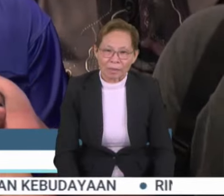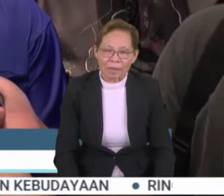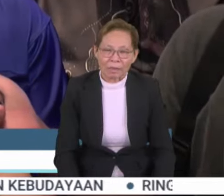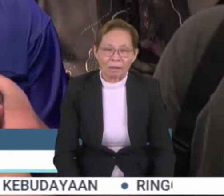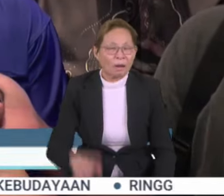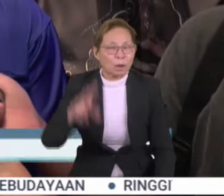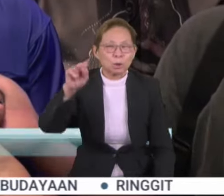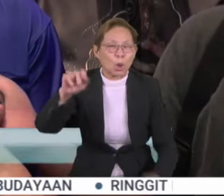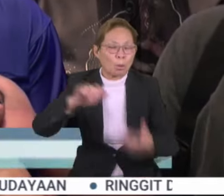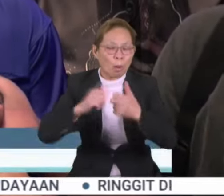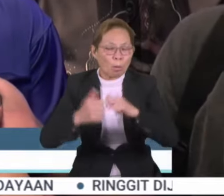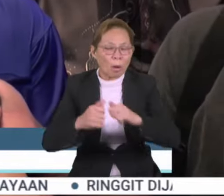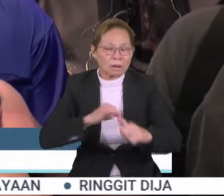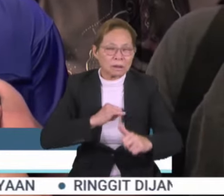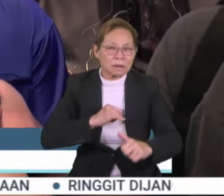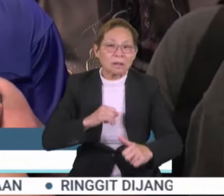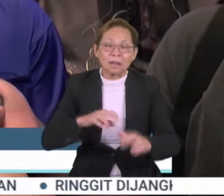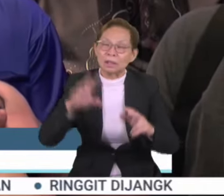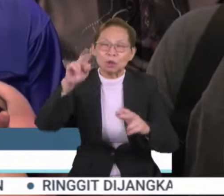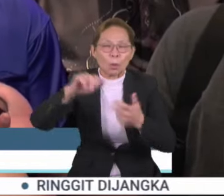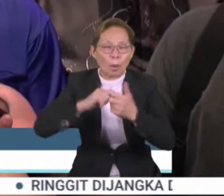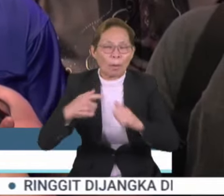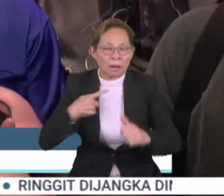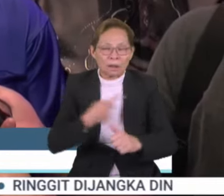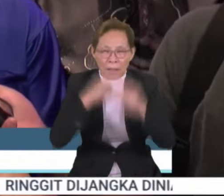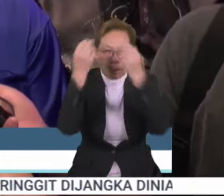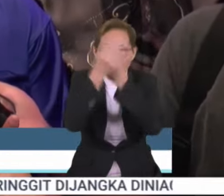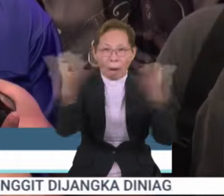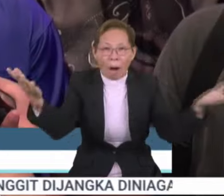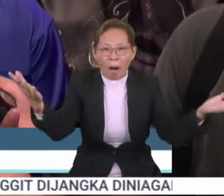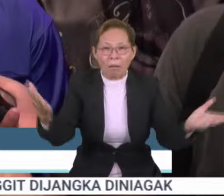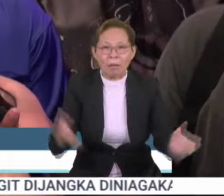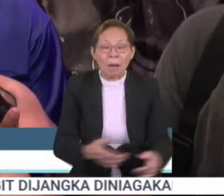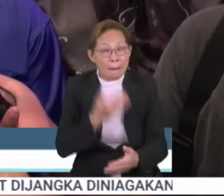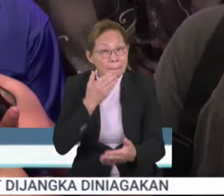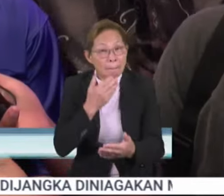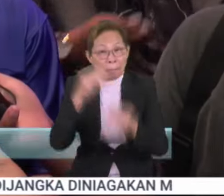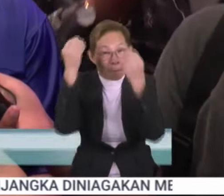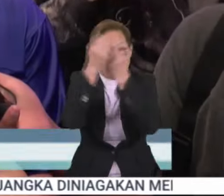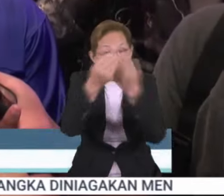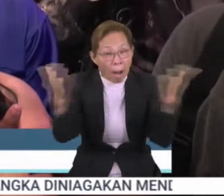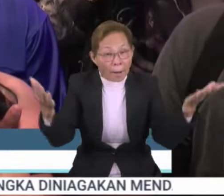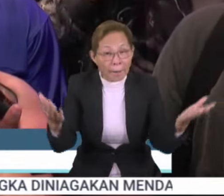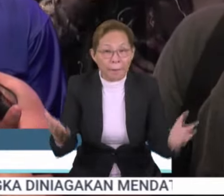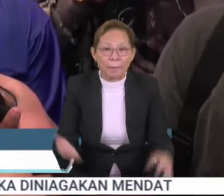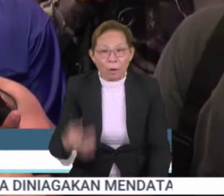Tak ada masalah, kita akan menyampaikan maklumat yang sebaik mungkin